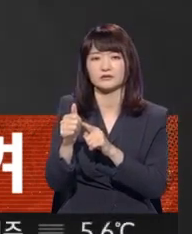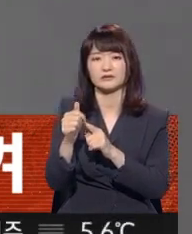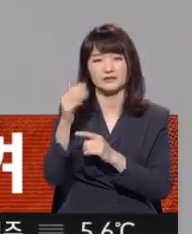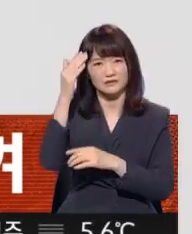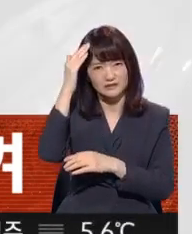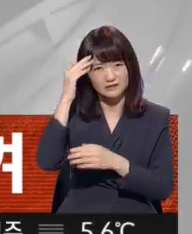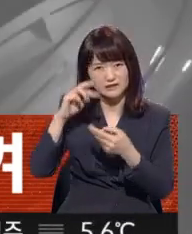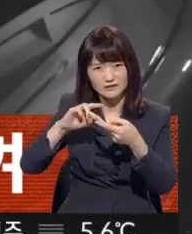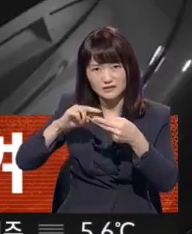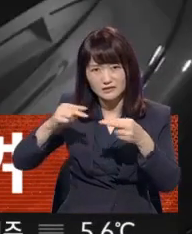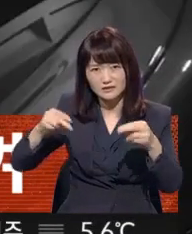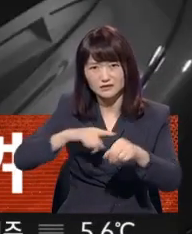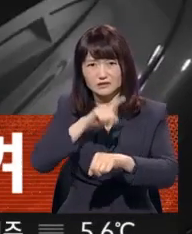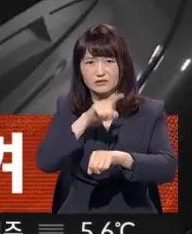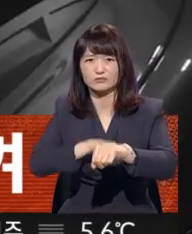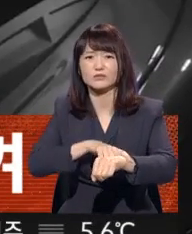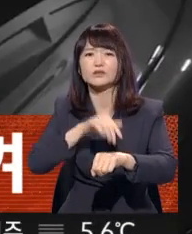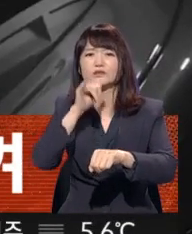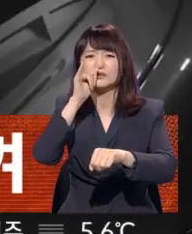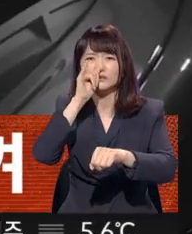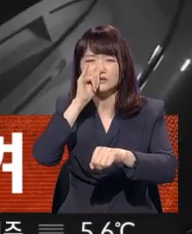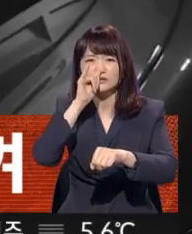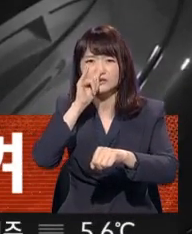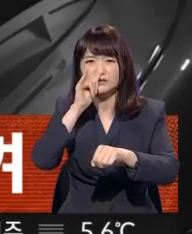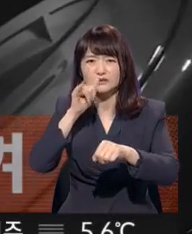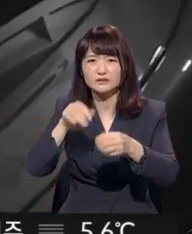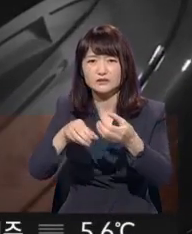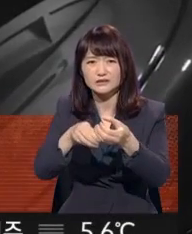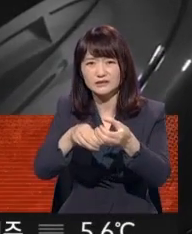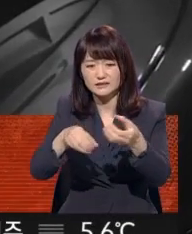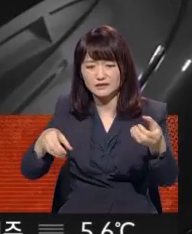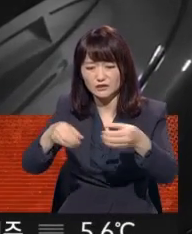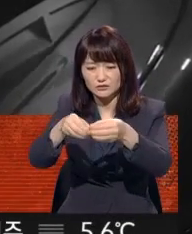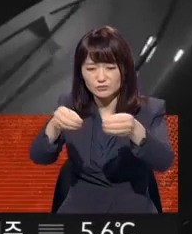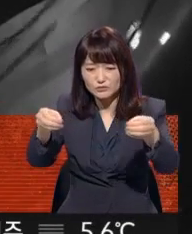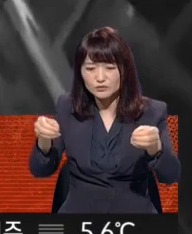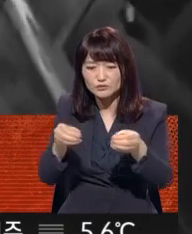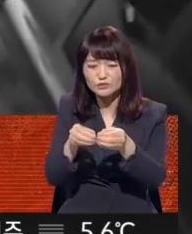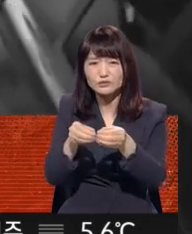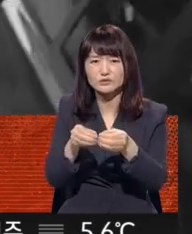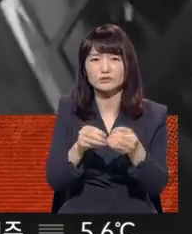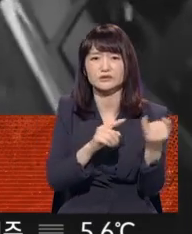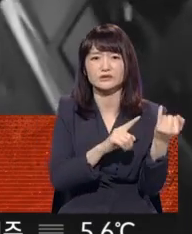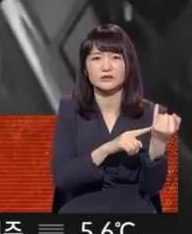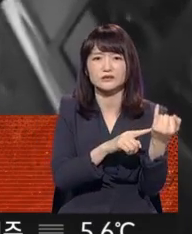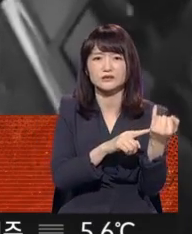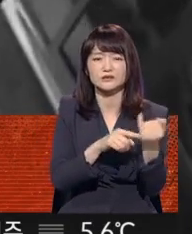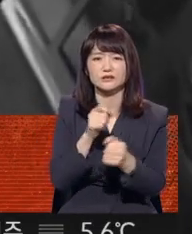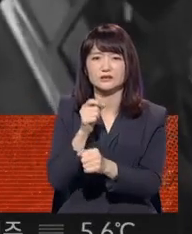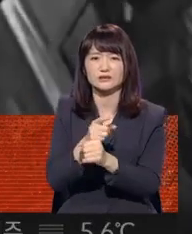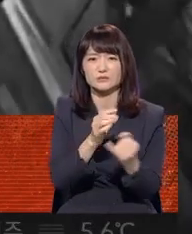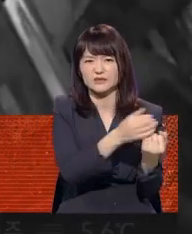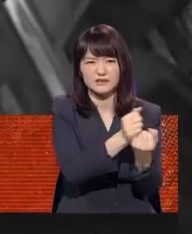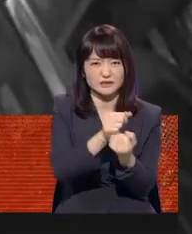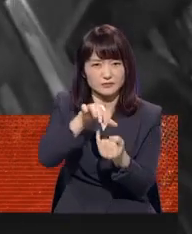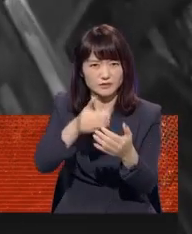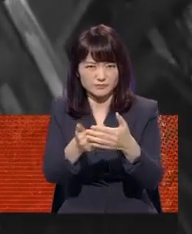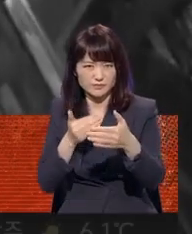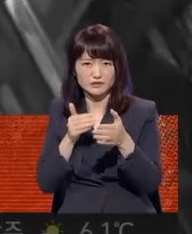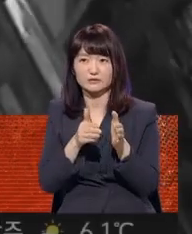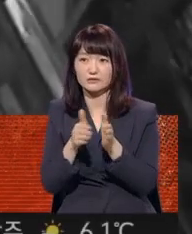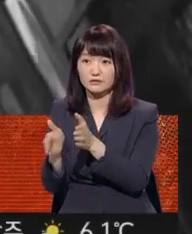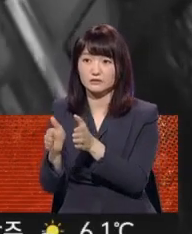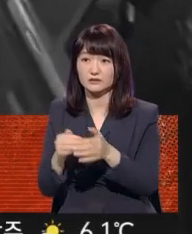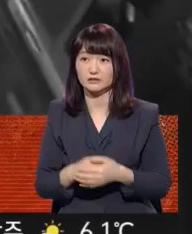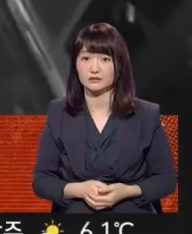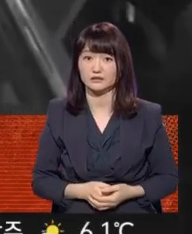이 수갑처럼 손목을 채울 수 있는 둥근 케이블 타이였다고 합니다. 이미 납치하려고 사전에 다 준비를 해놨던 거죠. 아니,